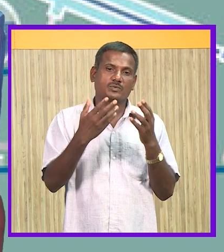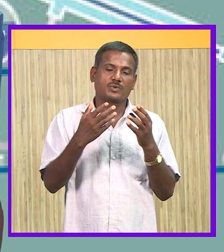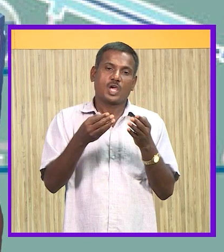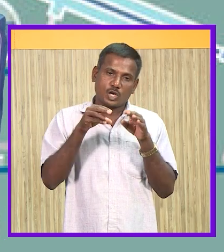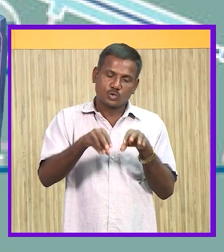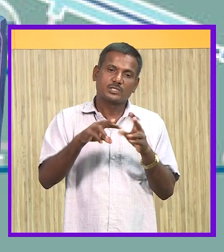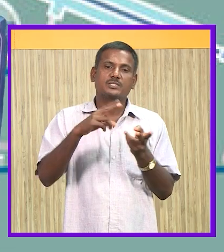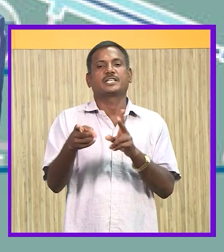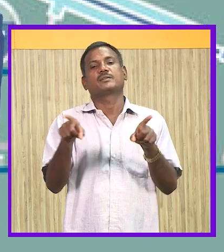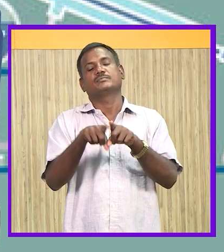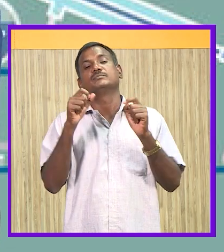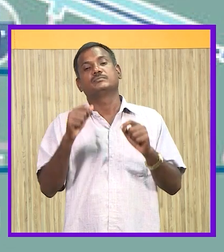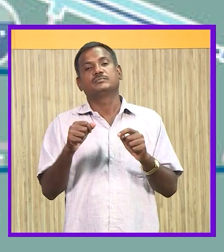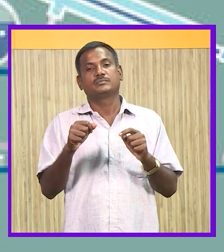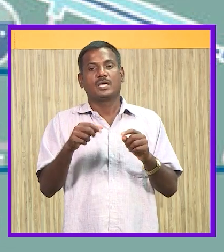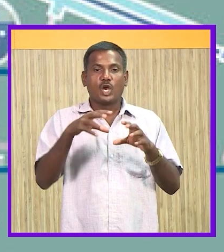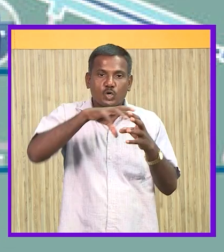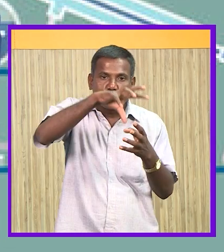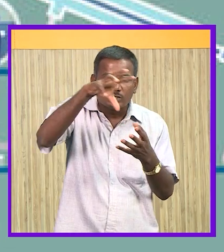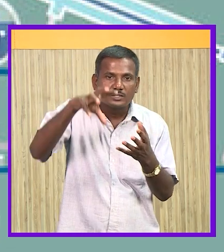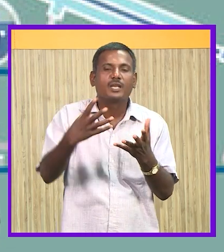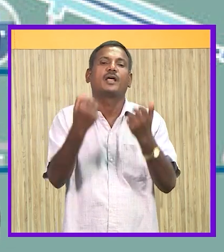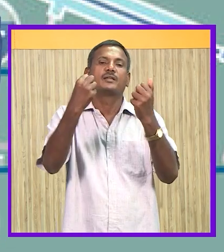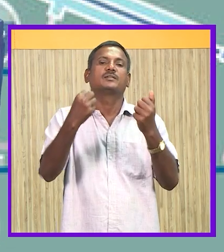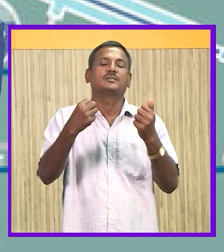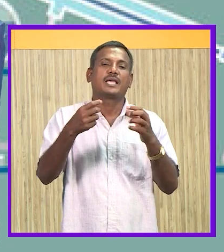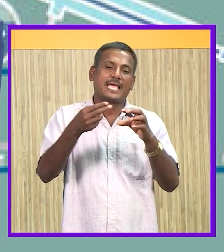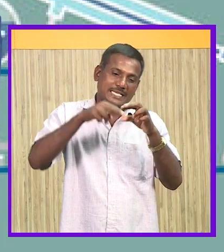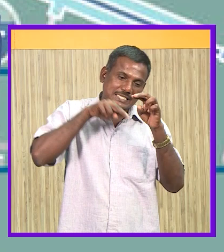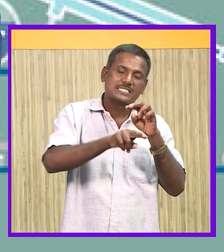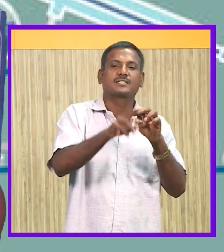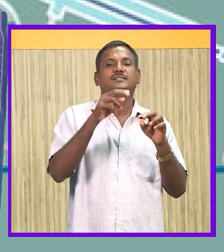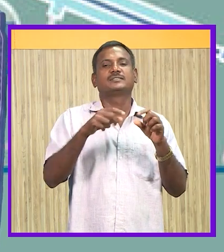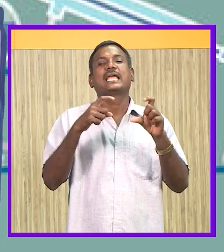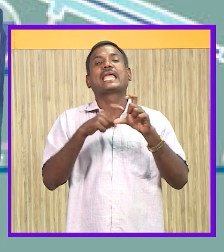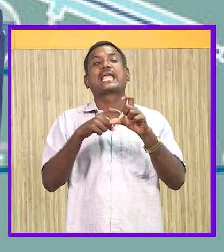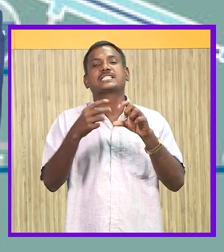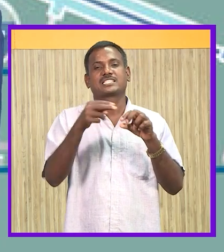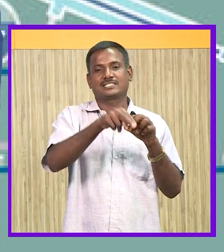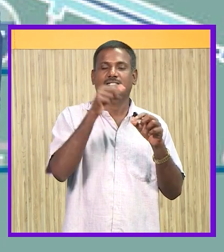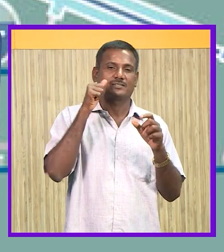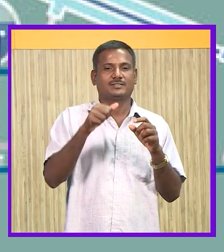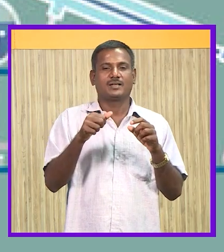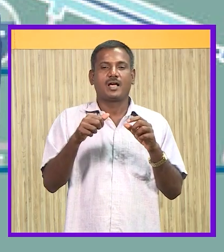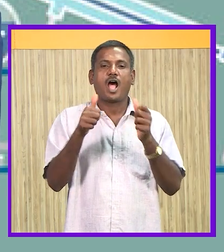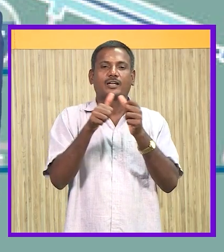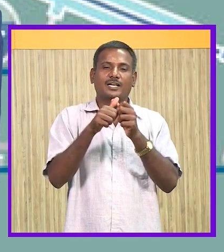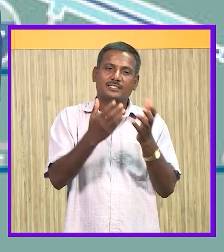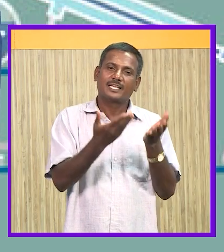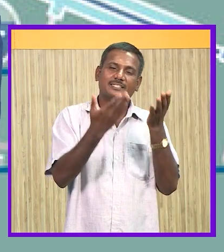இந்த நொதித்தலையே சேரும். இங்கு நொதித்தல் நடைபெற நாம் ஈஸ்ட் சேர்க்கிறோம். ஆல்கஹால் தயாரித்த பின்னர்